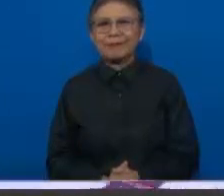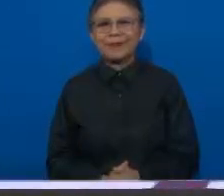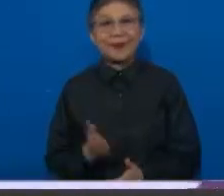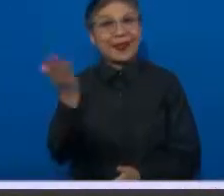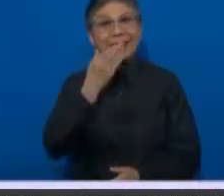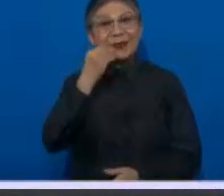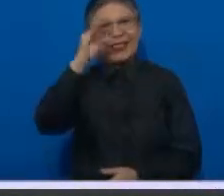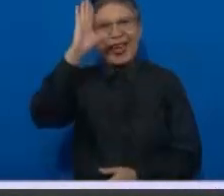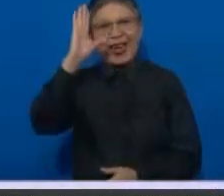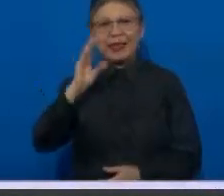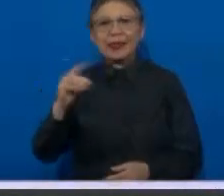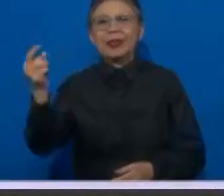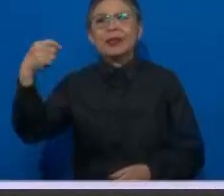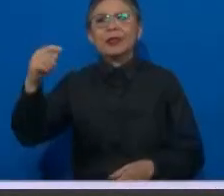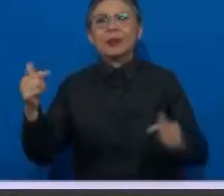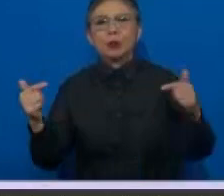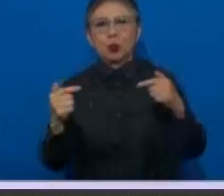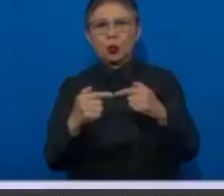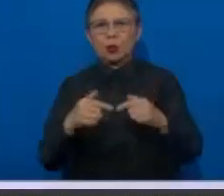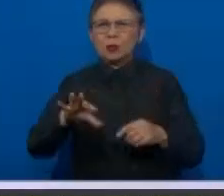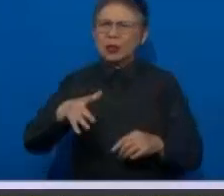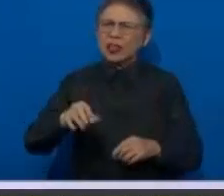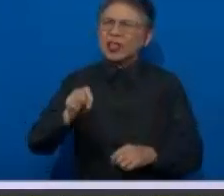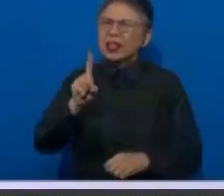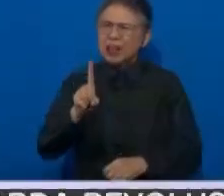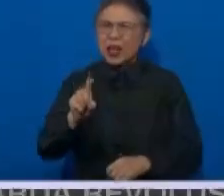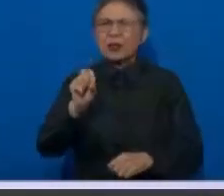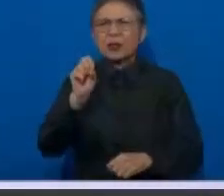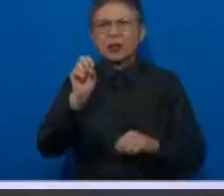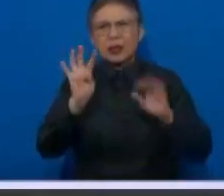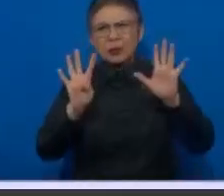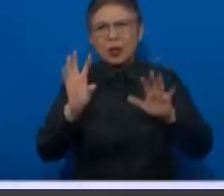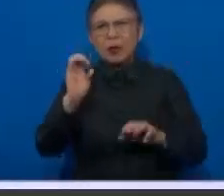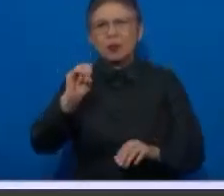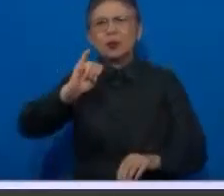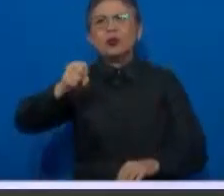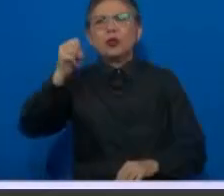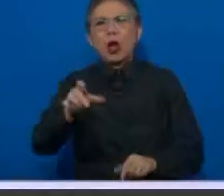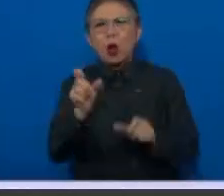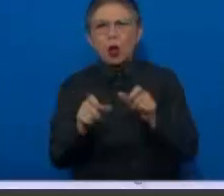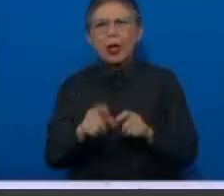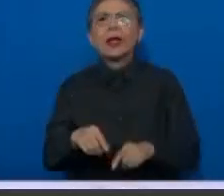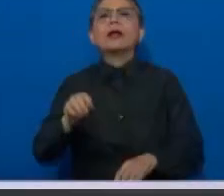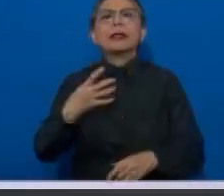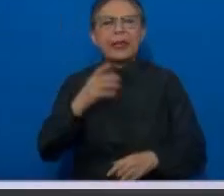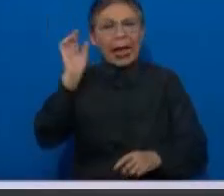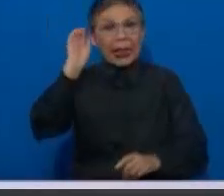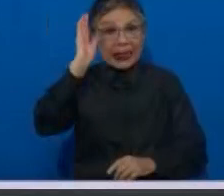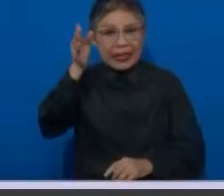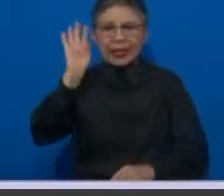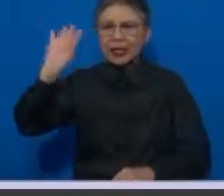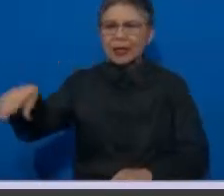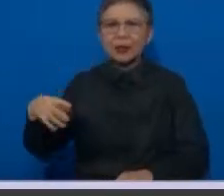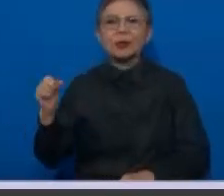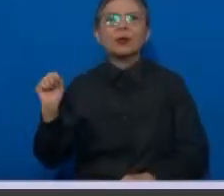Halo, selamat siang. Kementerian Perhubungan memprediksi ada sebanyak 190 juta orang yang akan melakukan perjalanan mudik di Lebaran